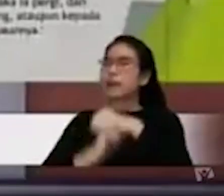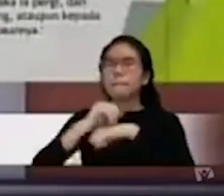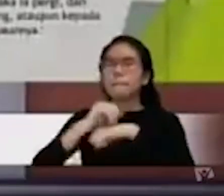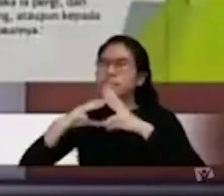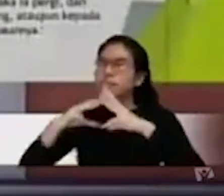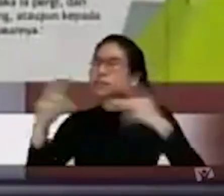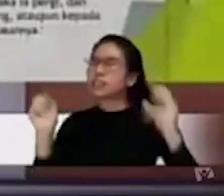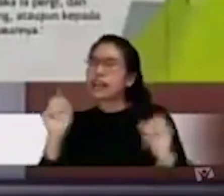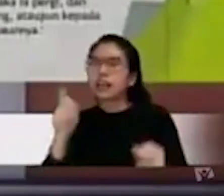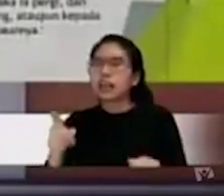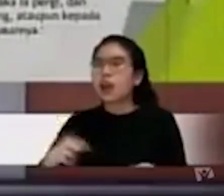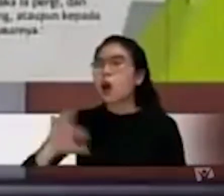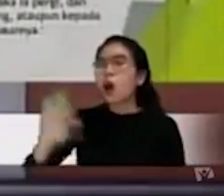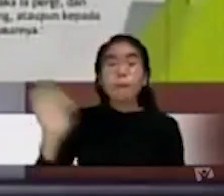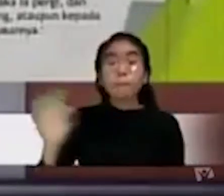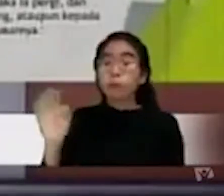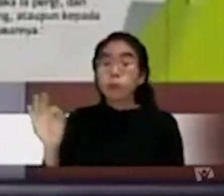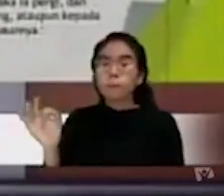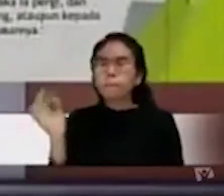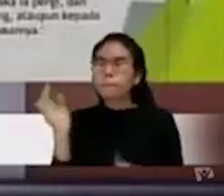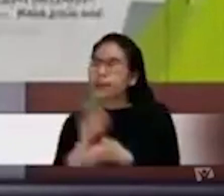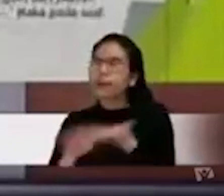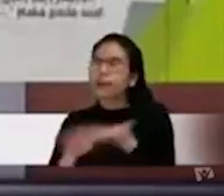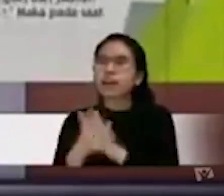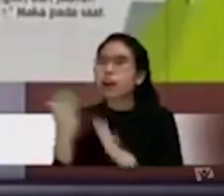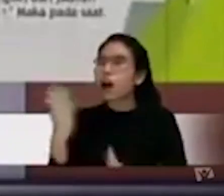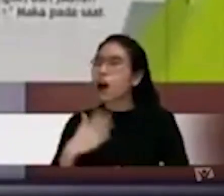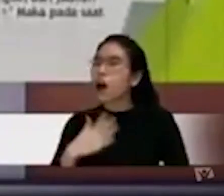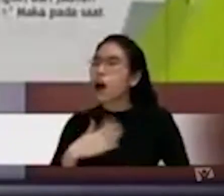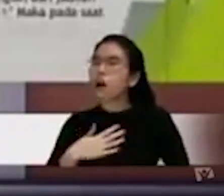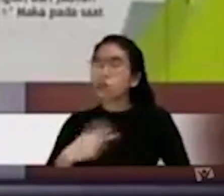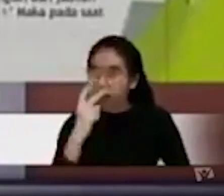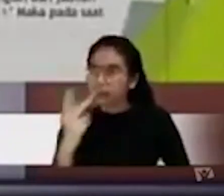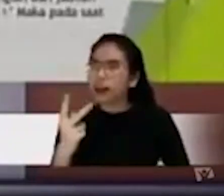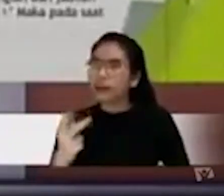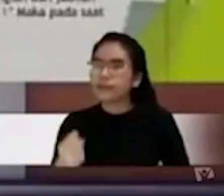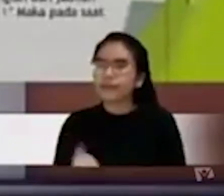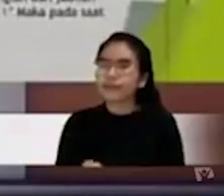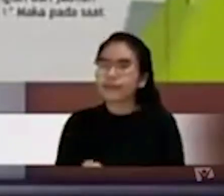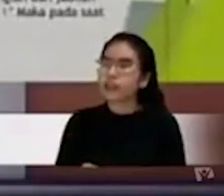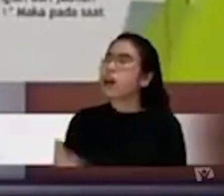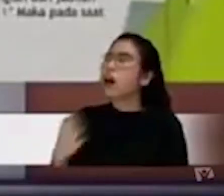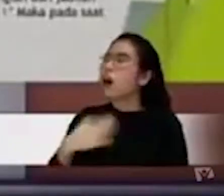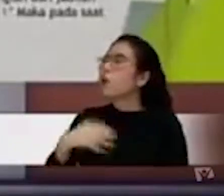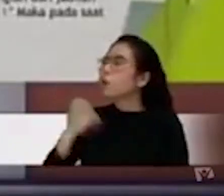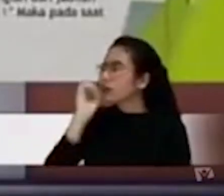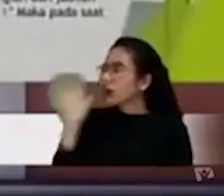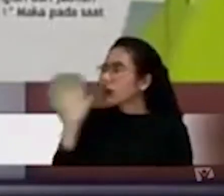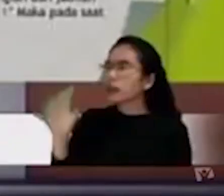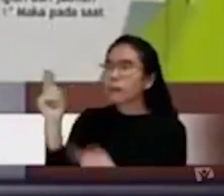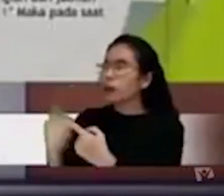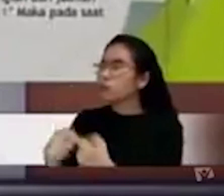dan seorang pun di antara orang Israel. Aku berkata kepadamu, banyak orang yang datang dari timur dan